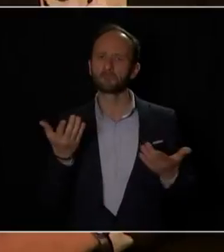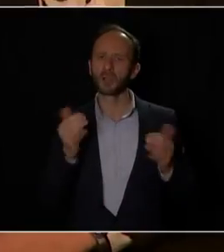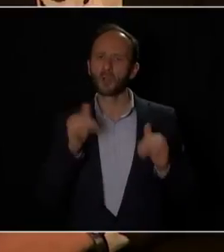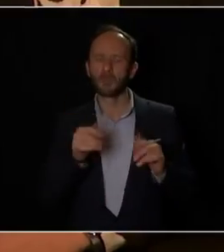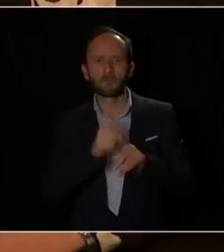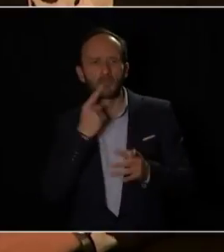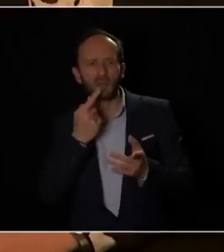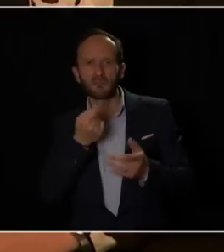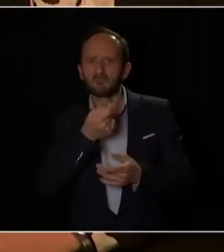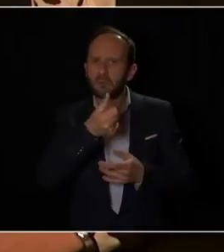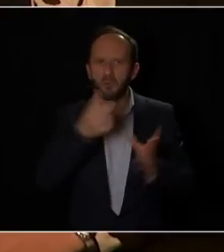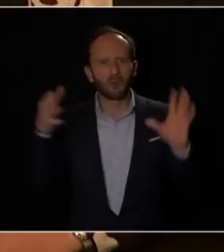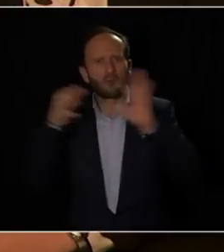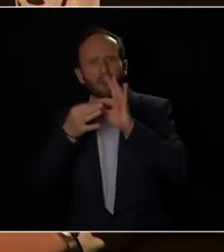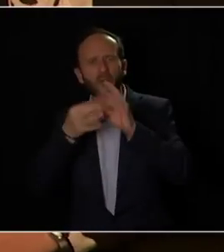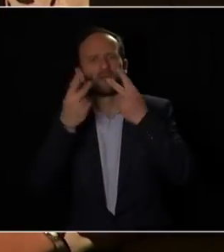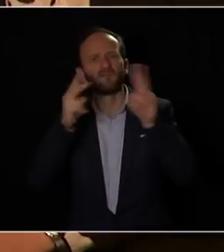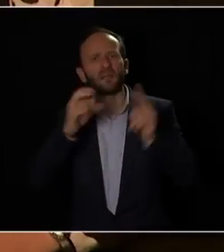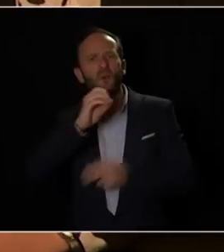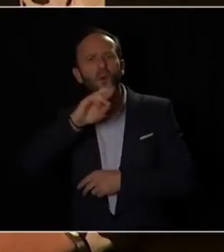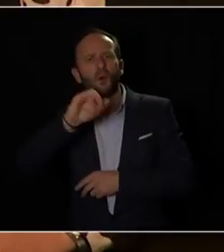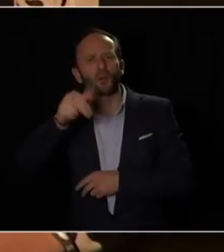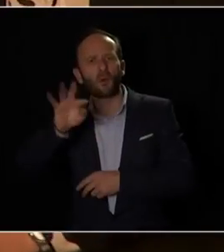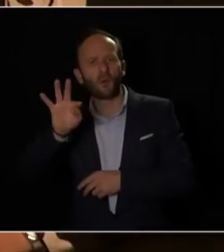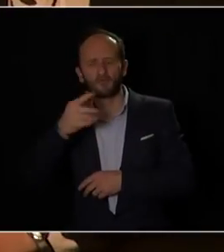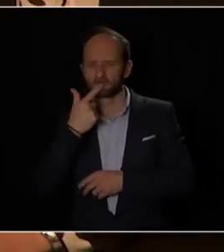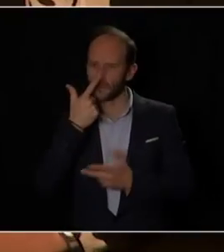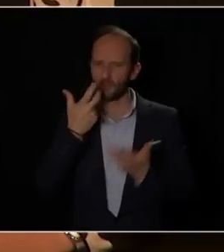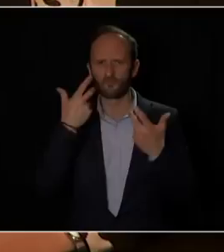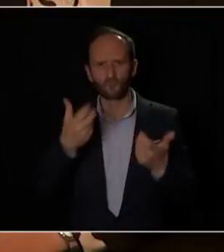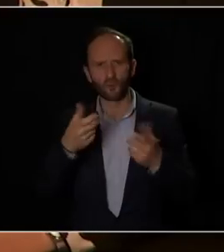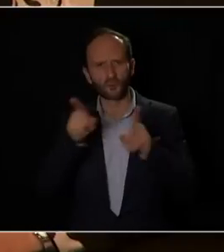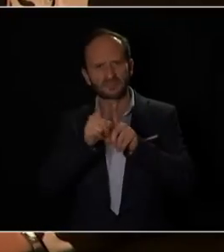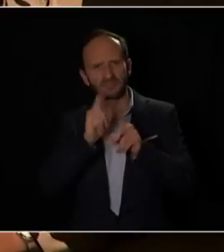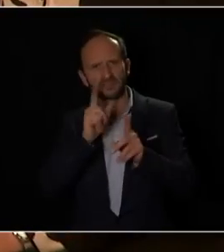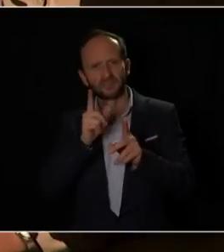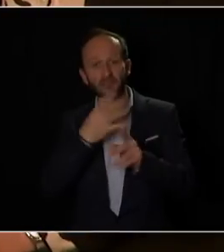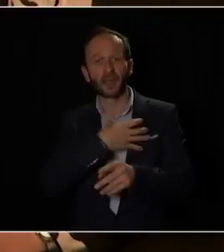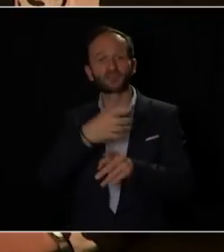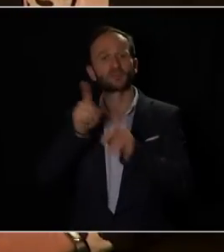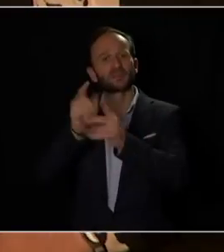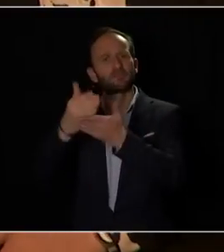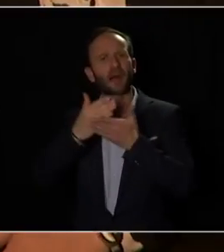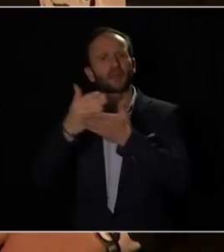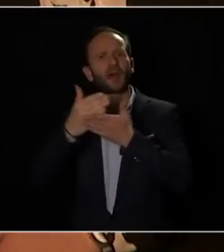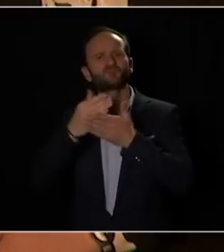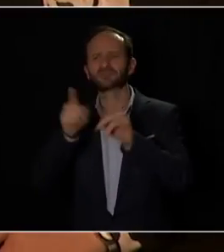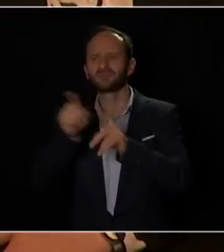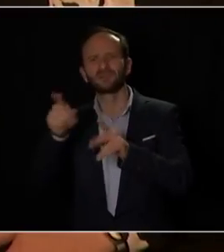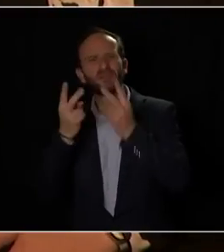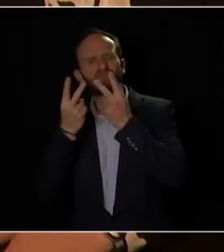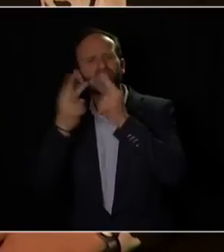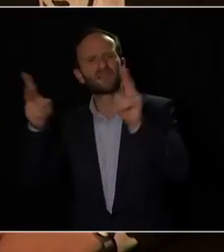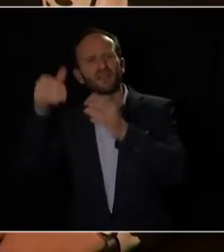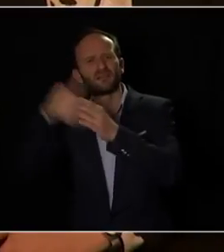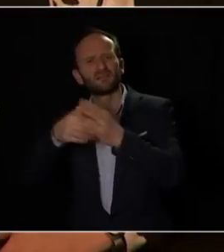n'est rapproché d'aucune ville d'Orient, nous avons voulu nous appuyer sur la richesse partagée que constitue l'inscription au